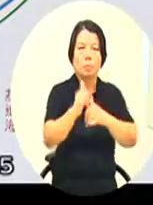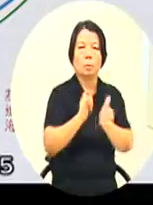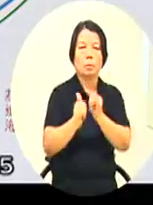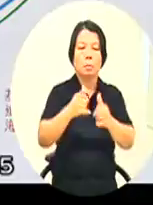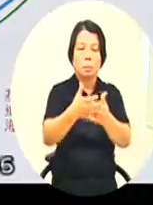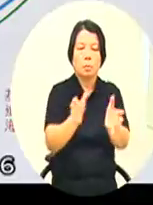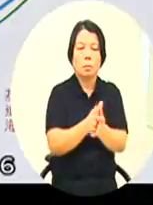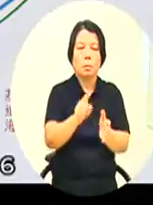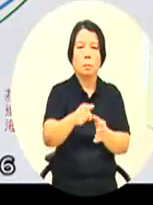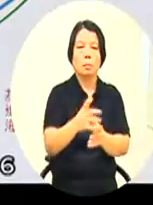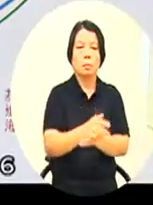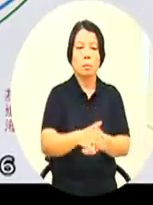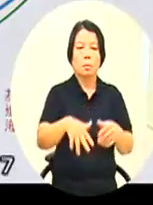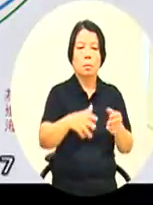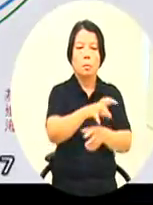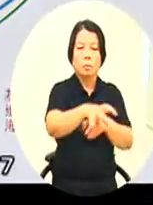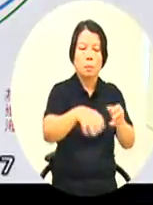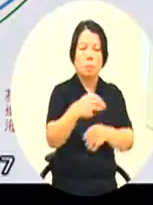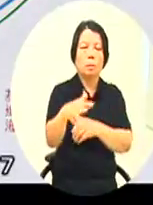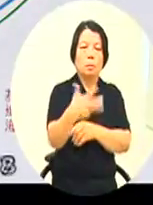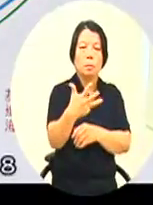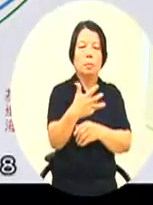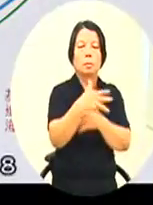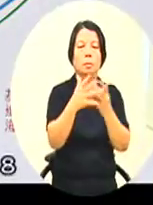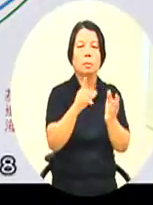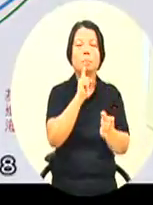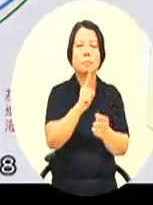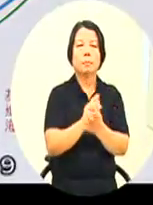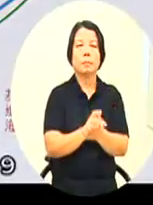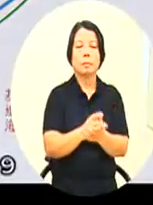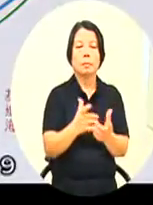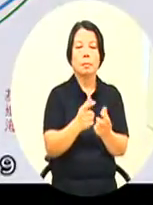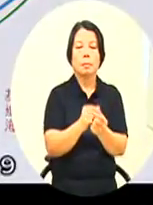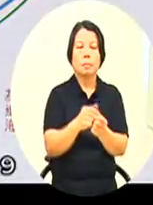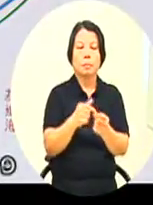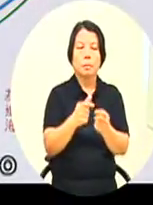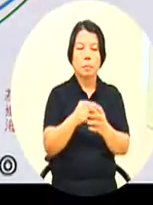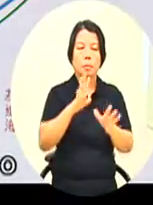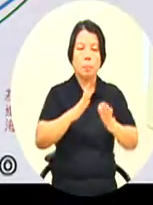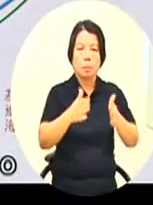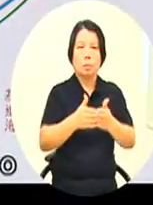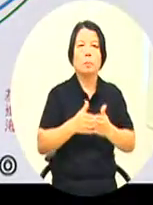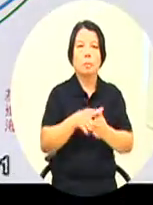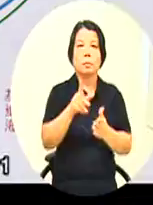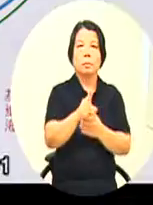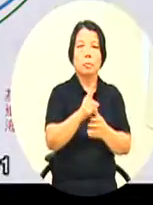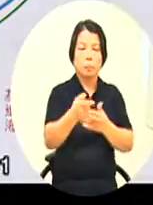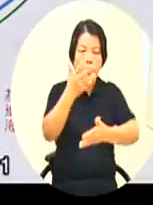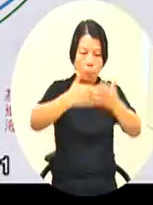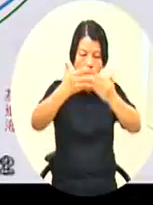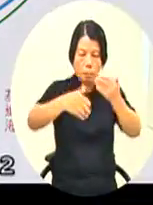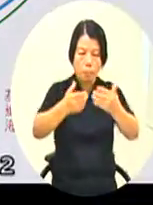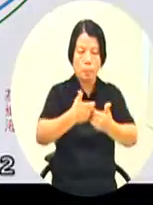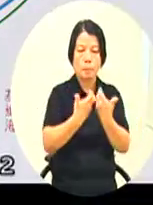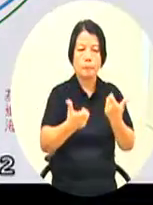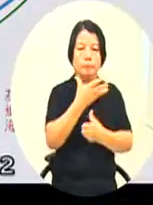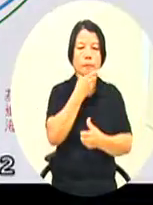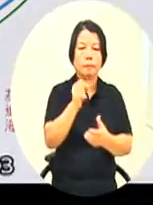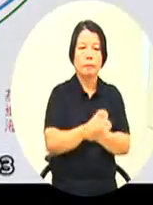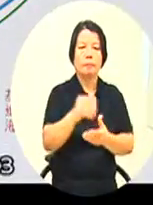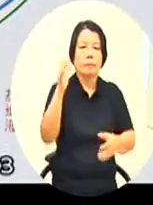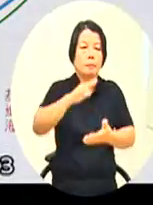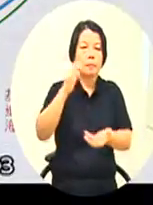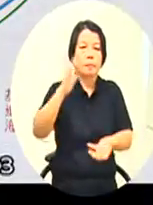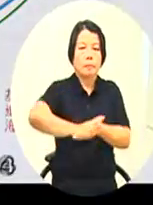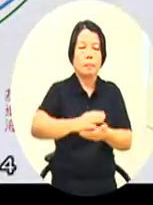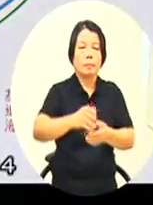刚组成，已经有8个社群哦。另外建立自主学习平台，就是 DuckGo 的这个影片的分享，影片的累积的数字已